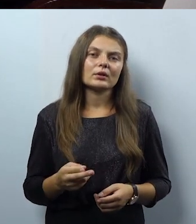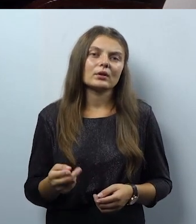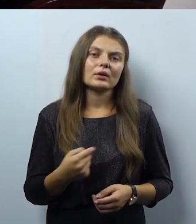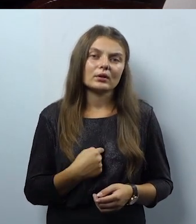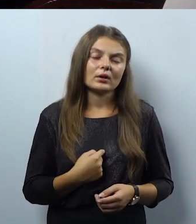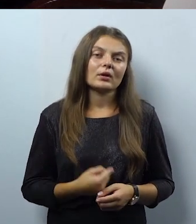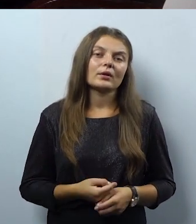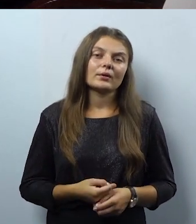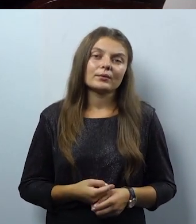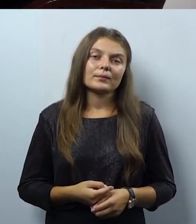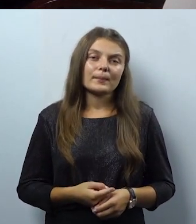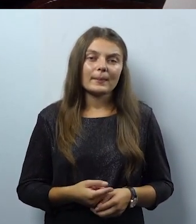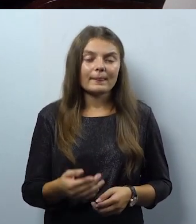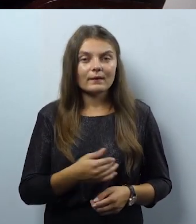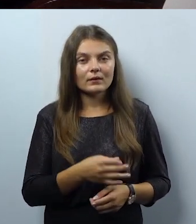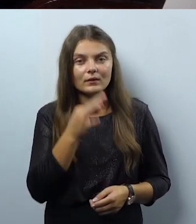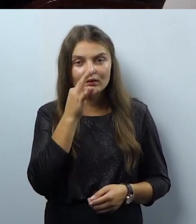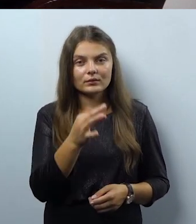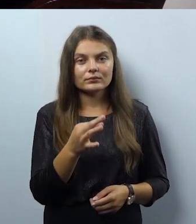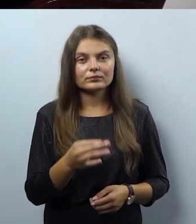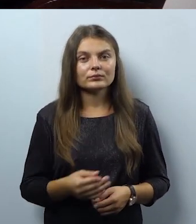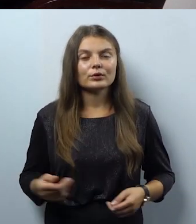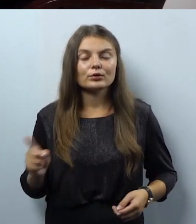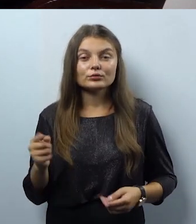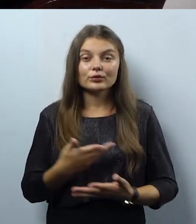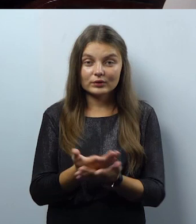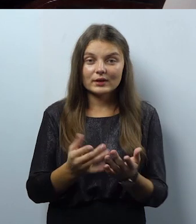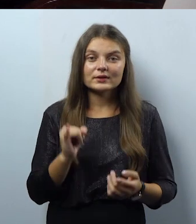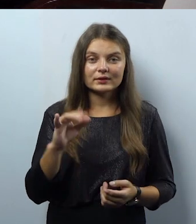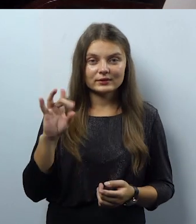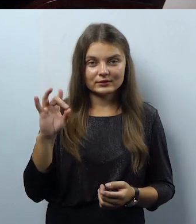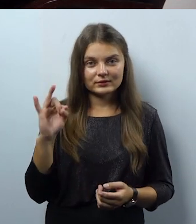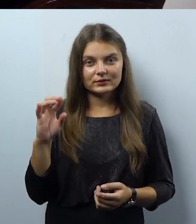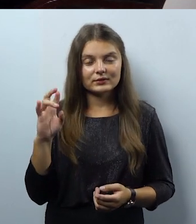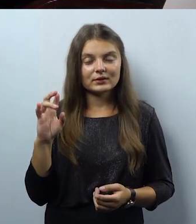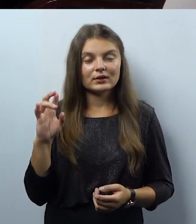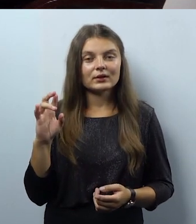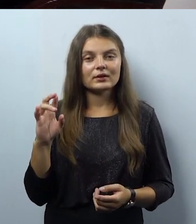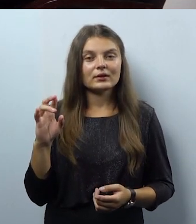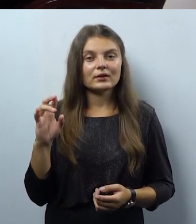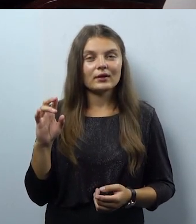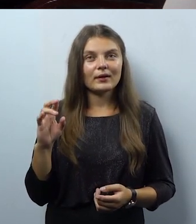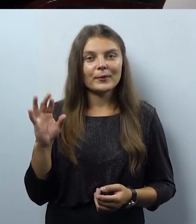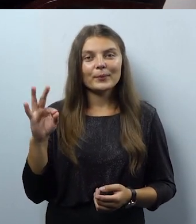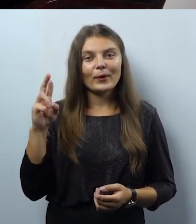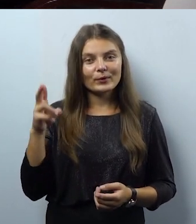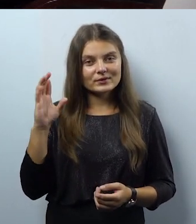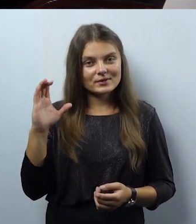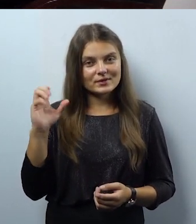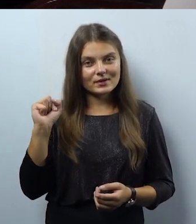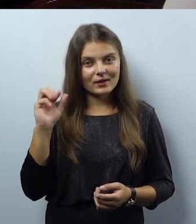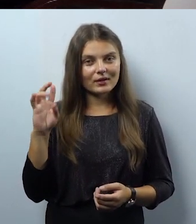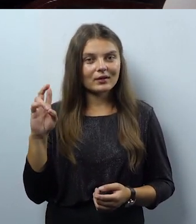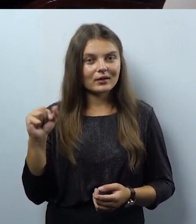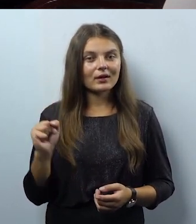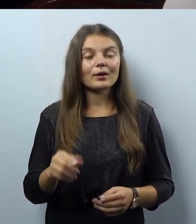я вважаю, працює на відміну. Я тішуся тим, що пані Оксана відбудувала ці речі. Вона з